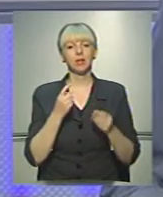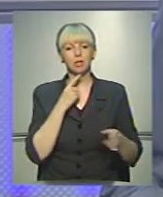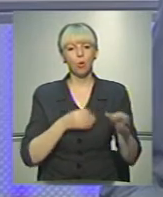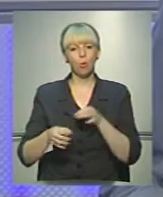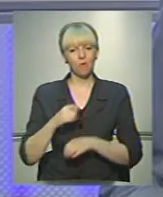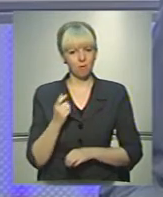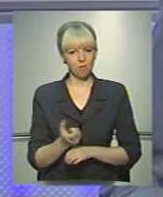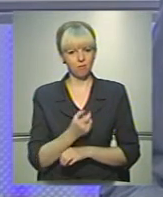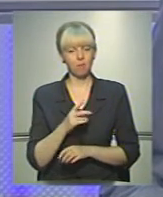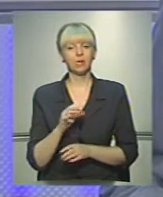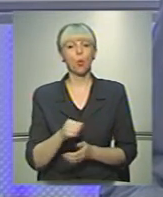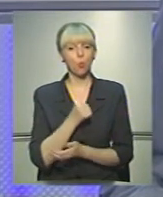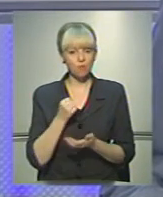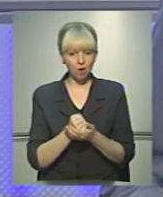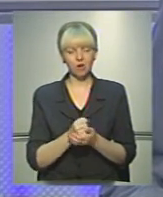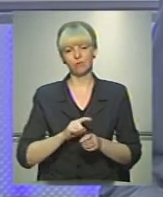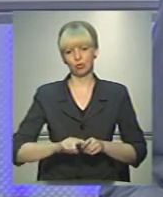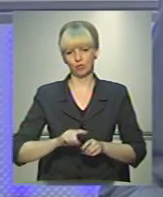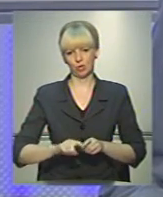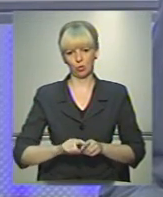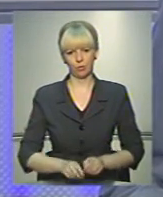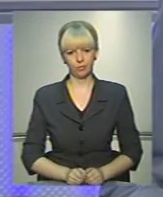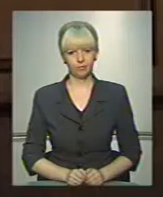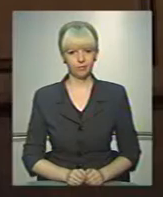обговорювали мало, але ухвалювали їх швидко.